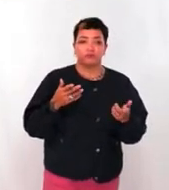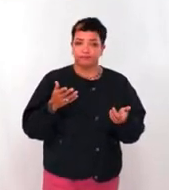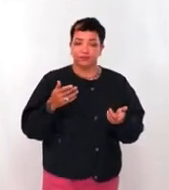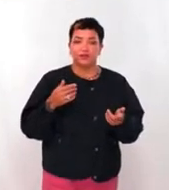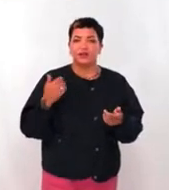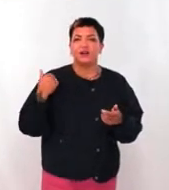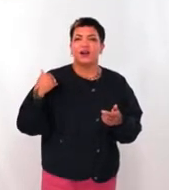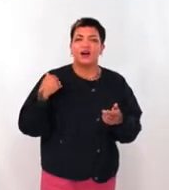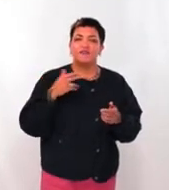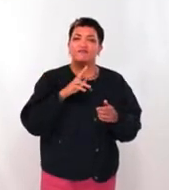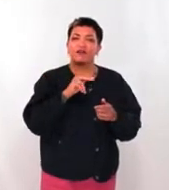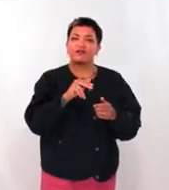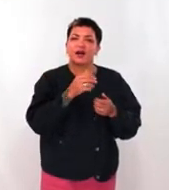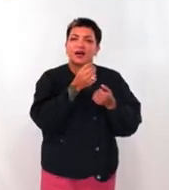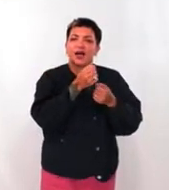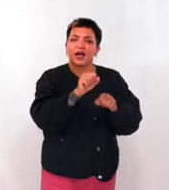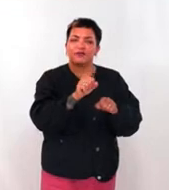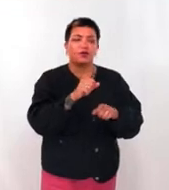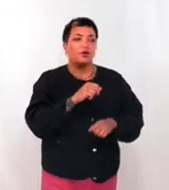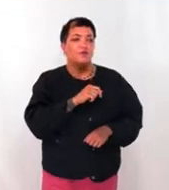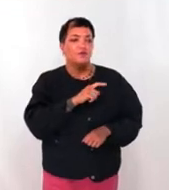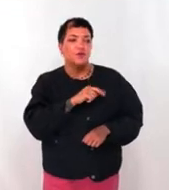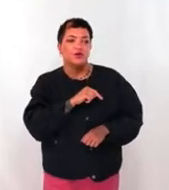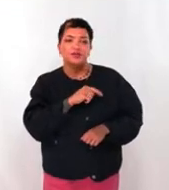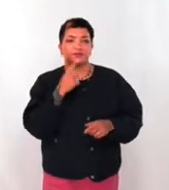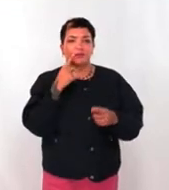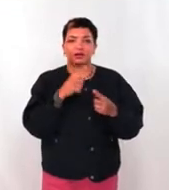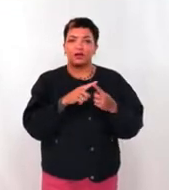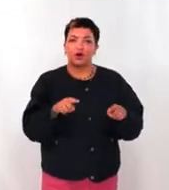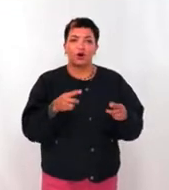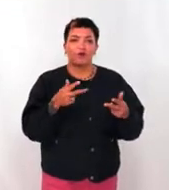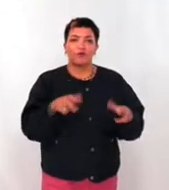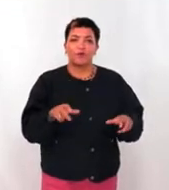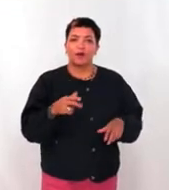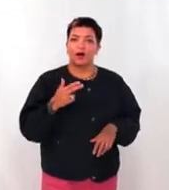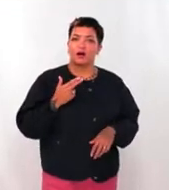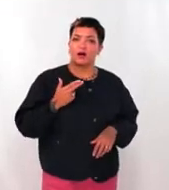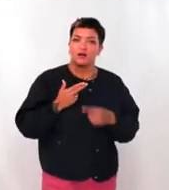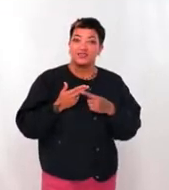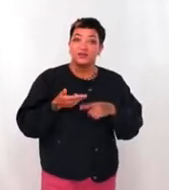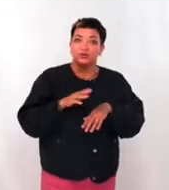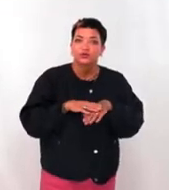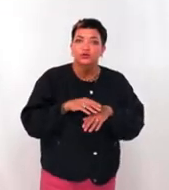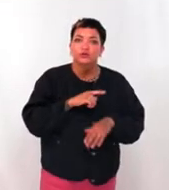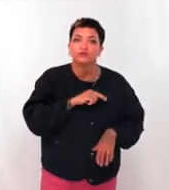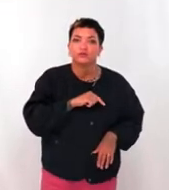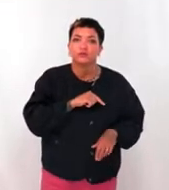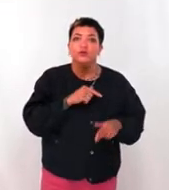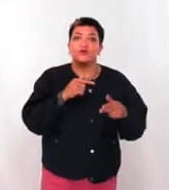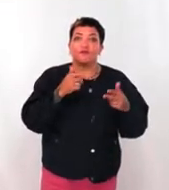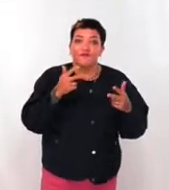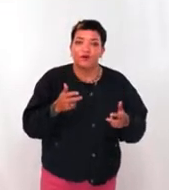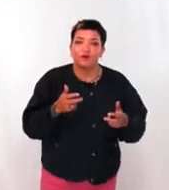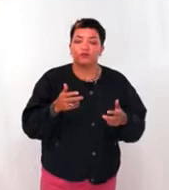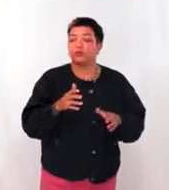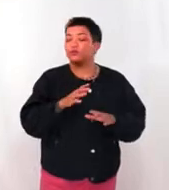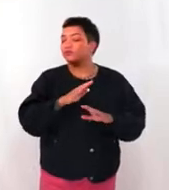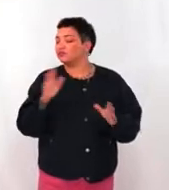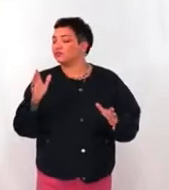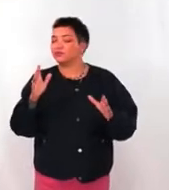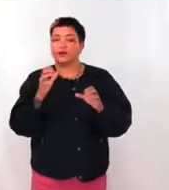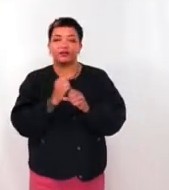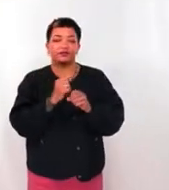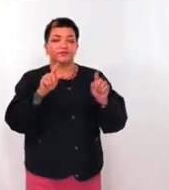quelques semaines que la police municipale n'était pas pour l'armement, je m'aperçois qu'en fait elle dépose un préavis de grève pour ces motifs. Mais je referme la